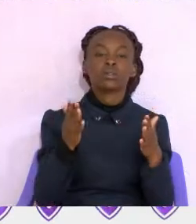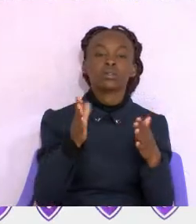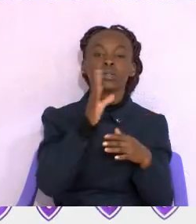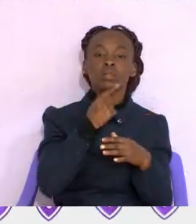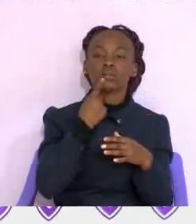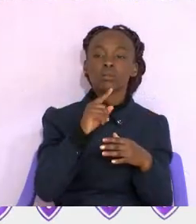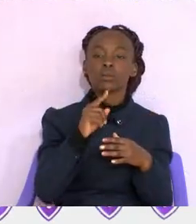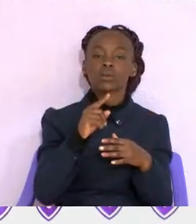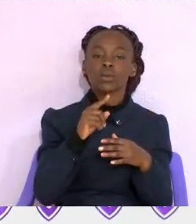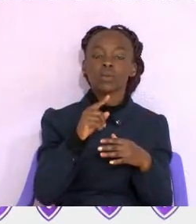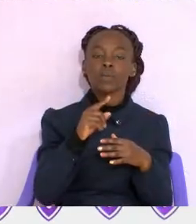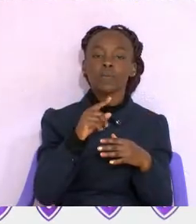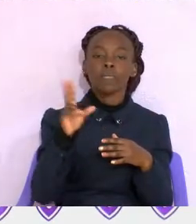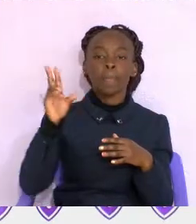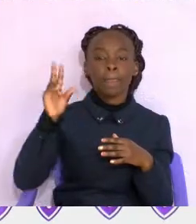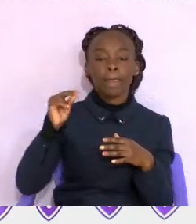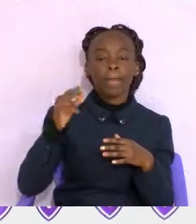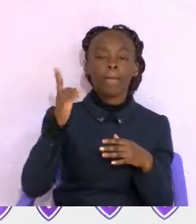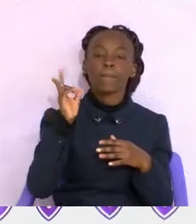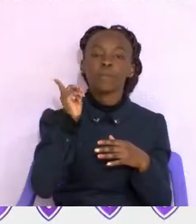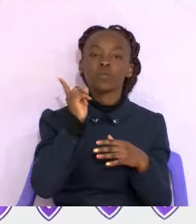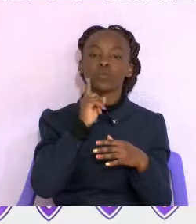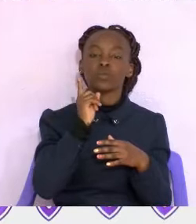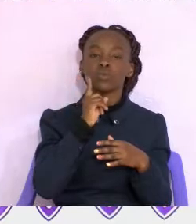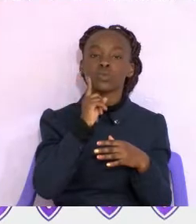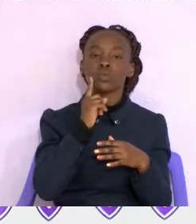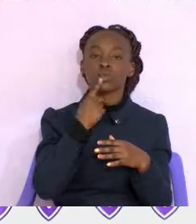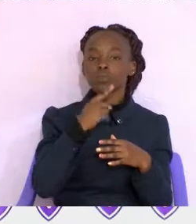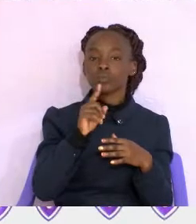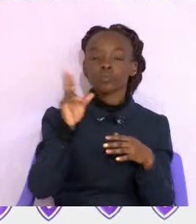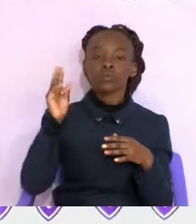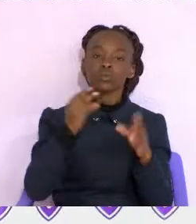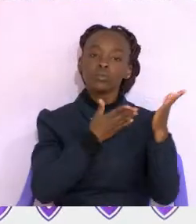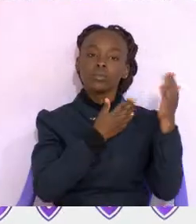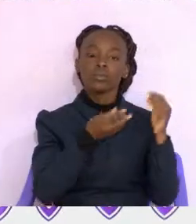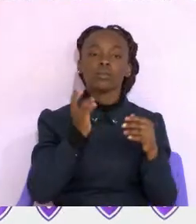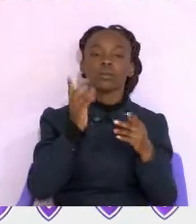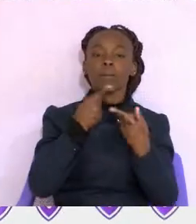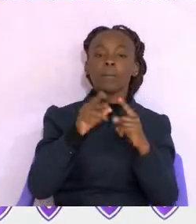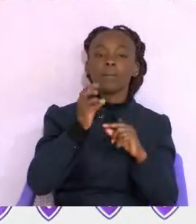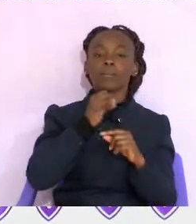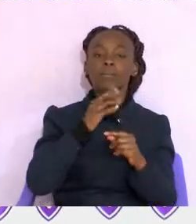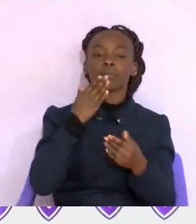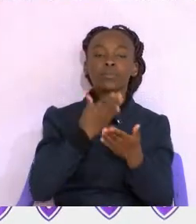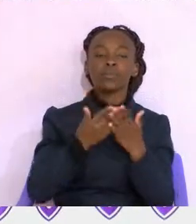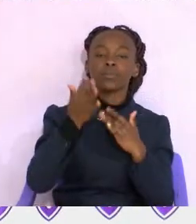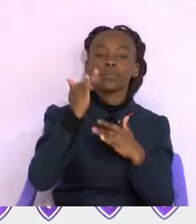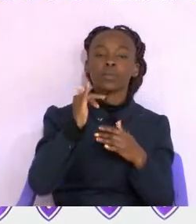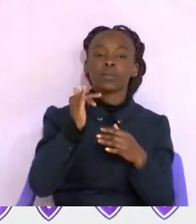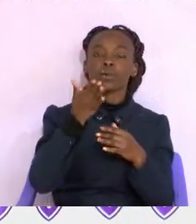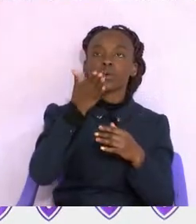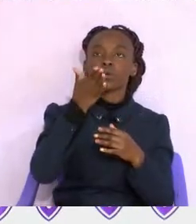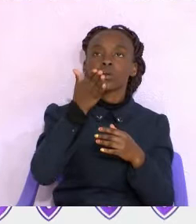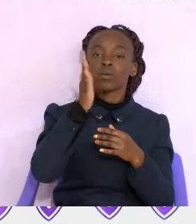zinatuambia hakuna kesho. Sauti inatuambia kwamba hamuna tumaini. Lakini nashukuru Mungu kwa sababu ya sauti ya mwenye haki